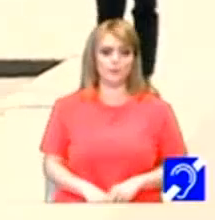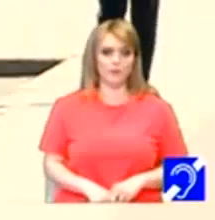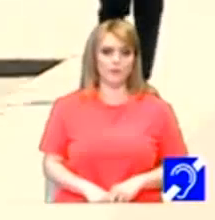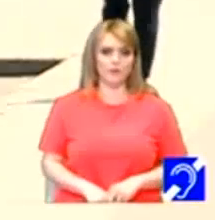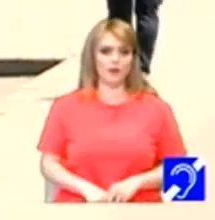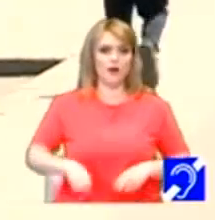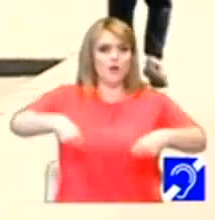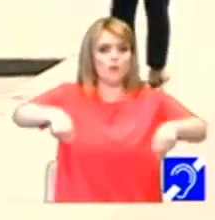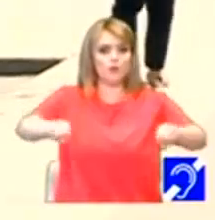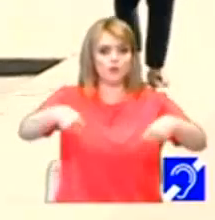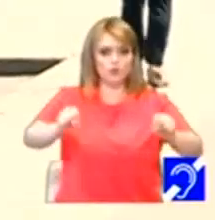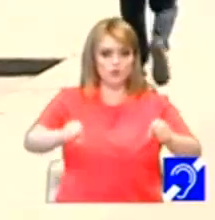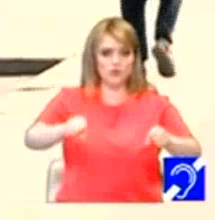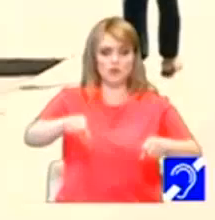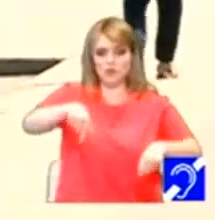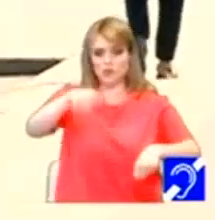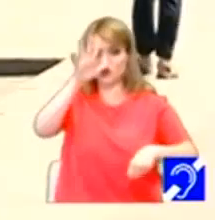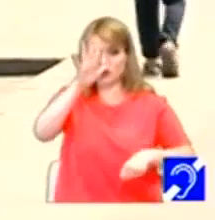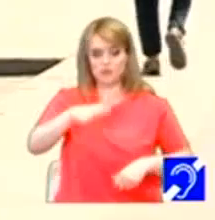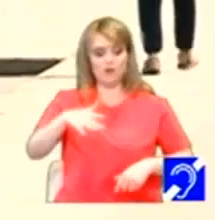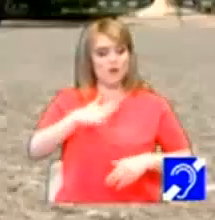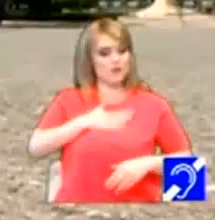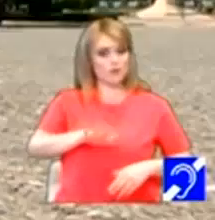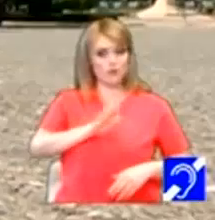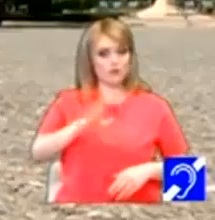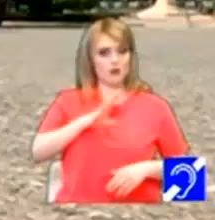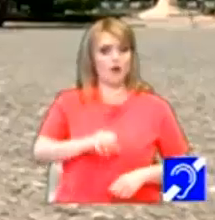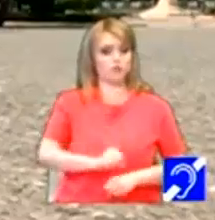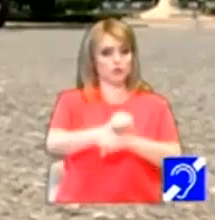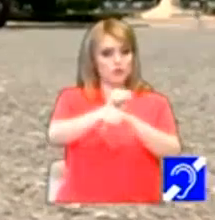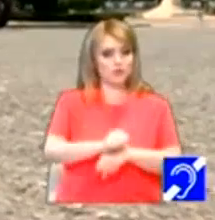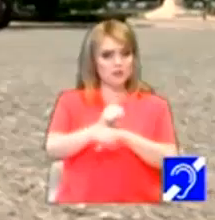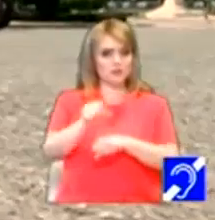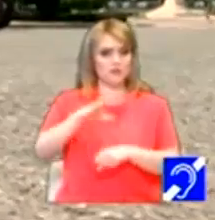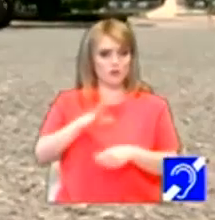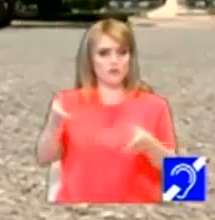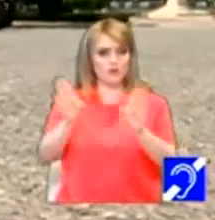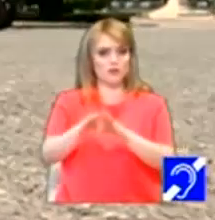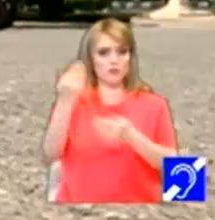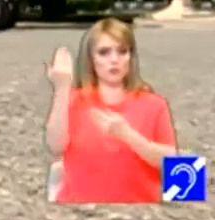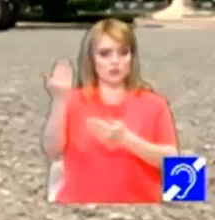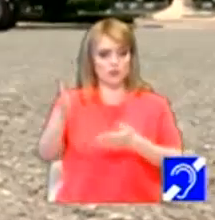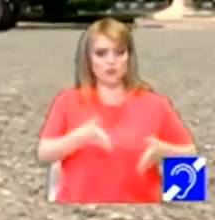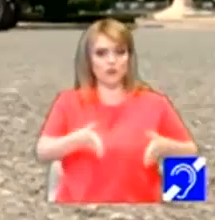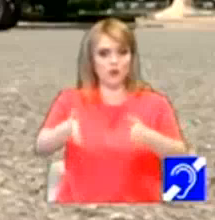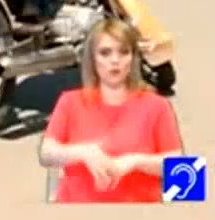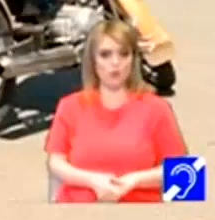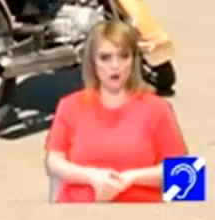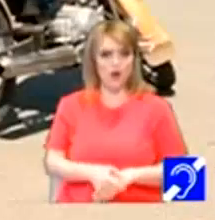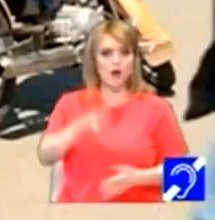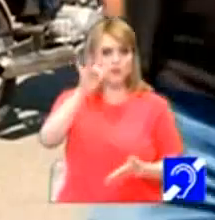Motocicliștii din Chișinău au protestat astăzi nemulțumiți că le-a fost interzisă circulația pe bulevardul Ștefan cel Mare și Sfânt. Care este